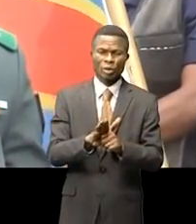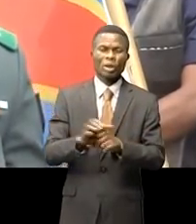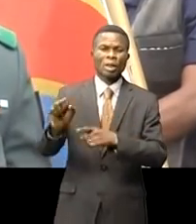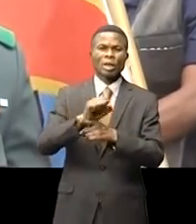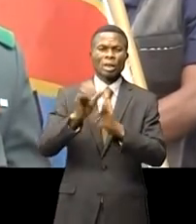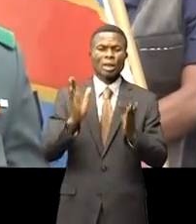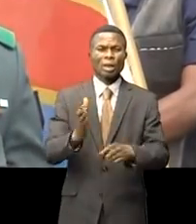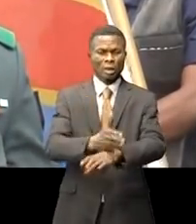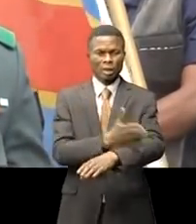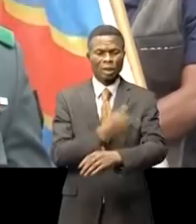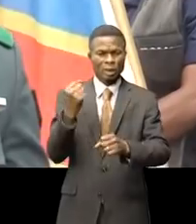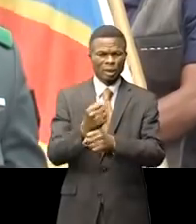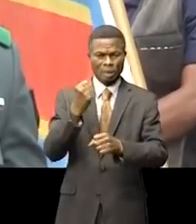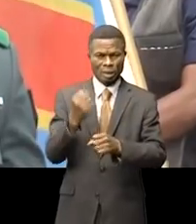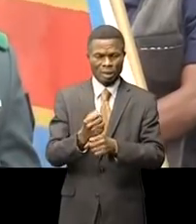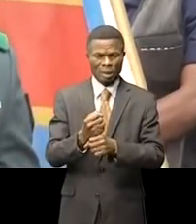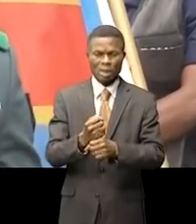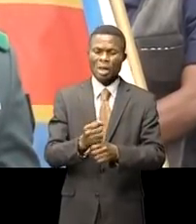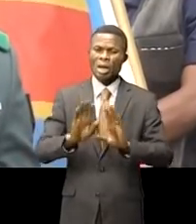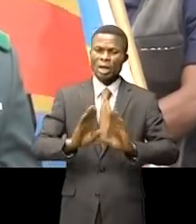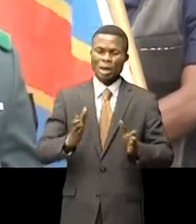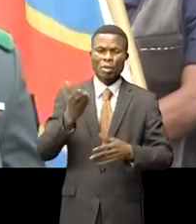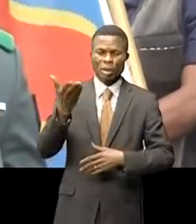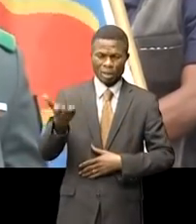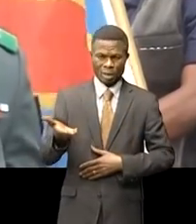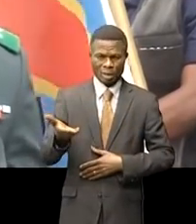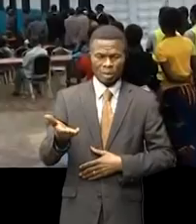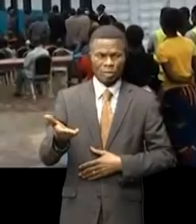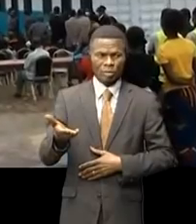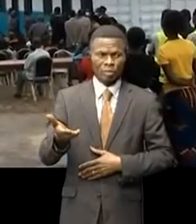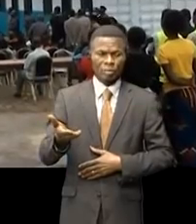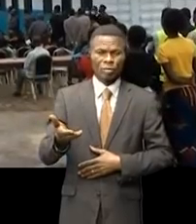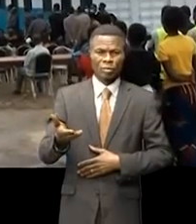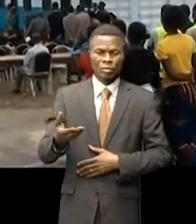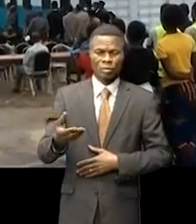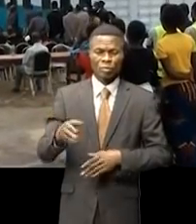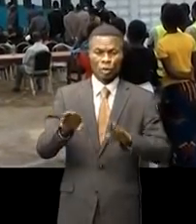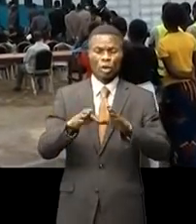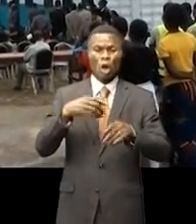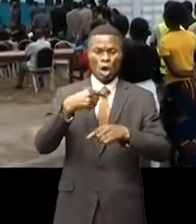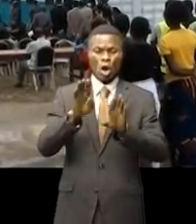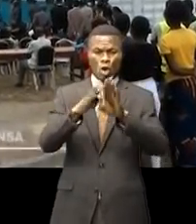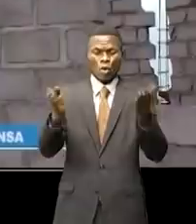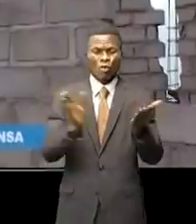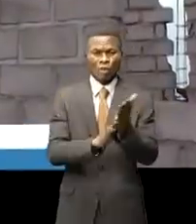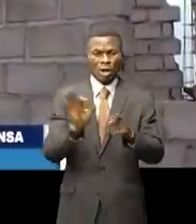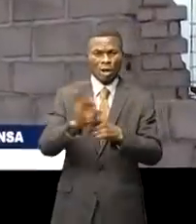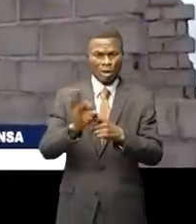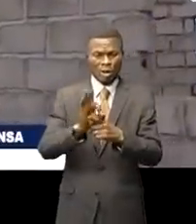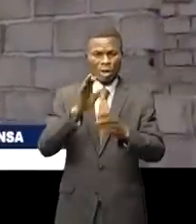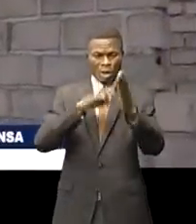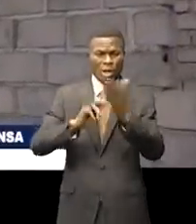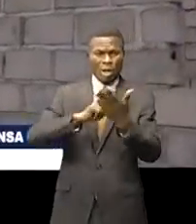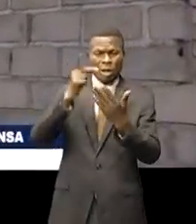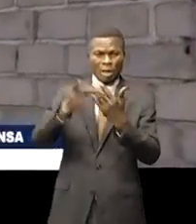dans le métier tu es auxquels ils sont destinés l'ouverture de cette école de formation rentre dans le